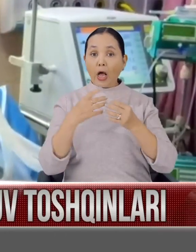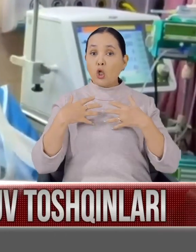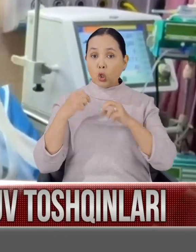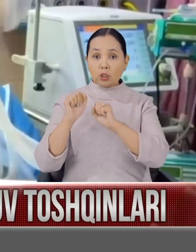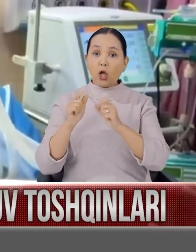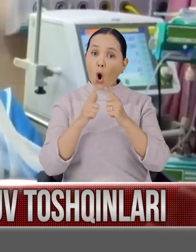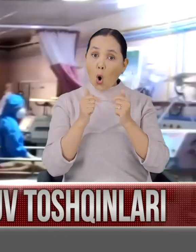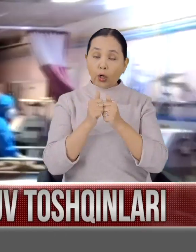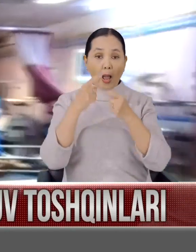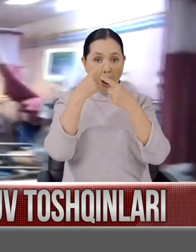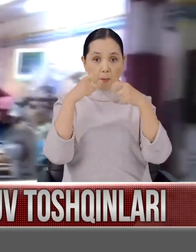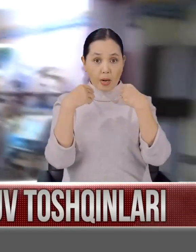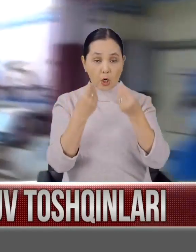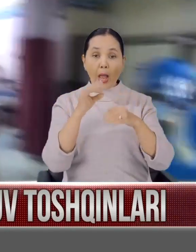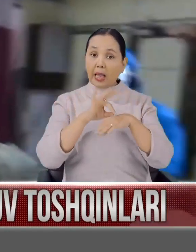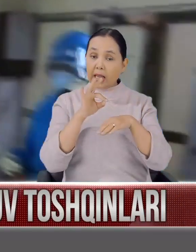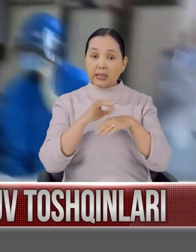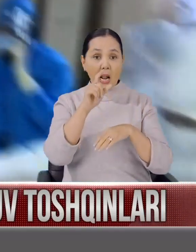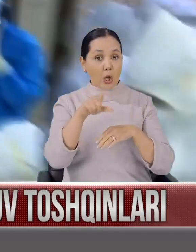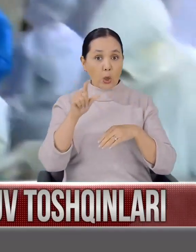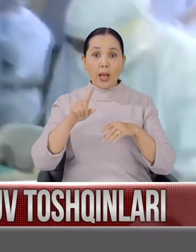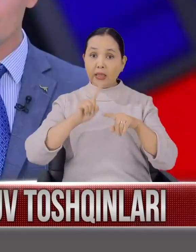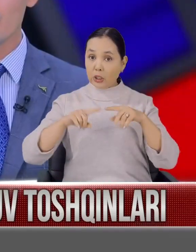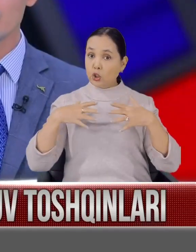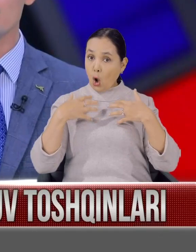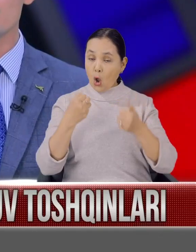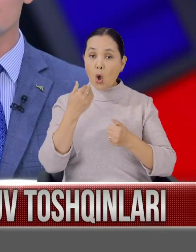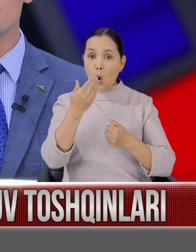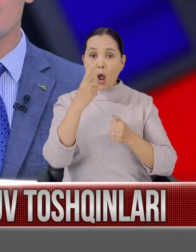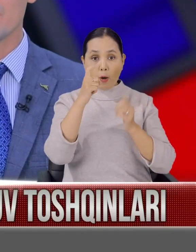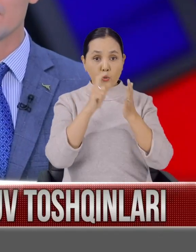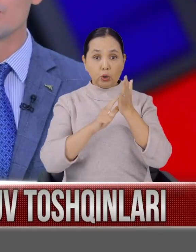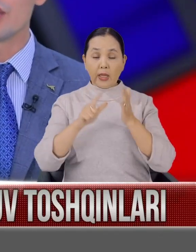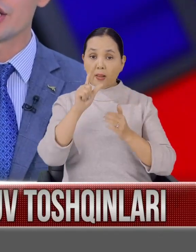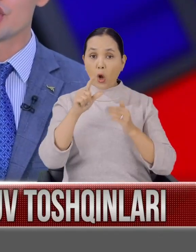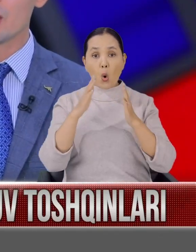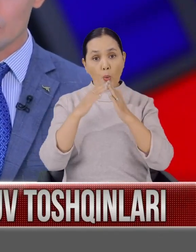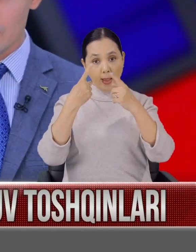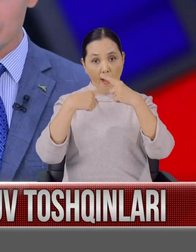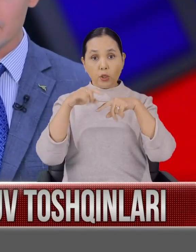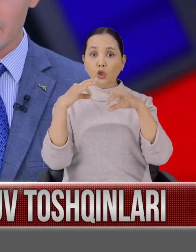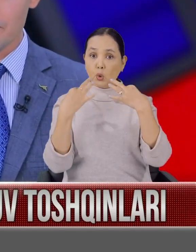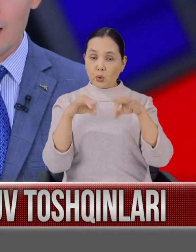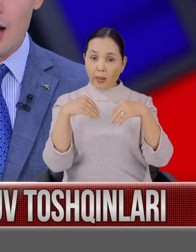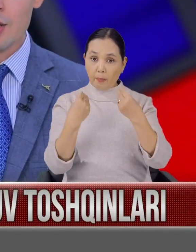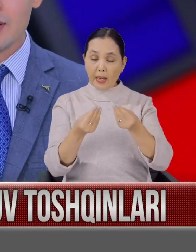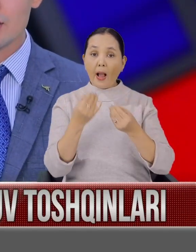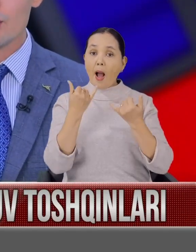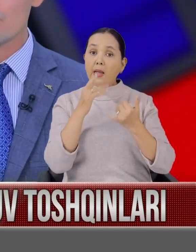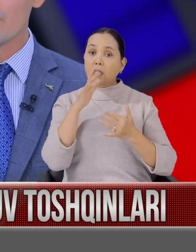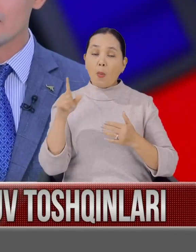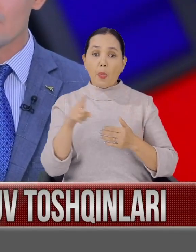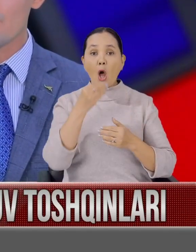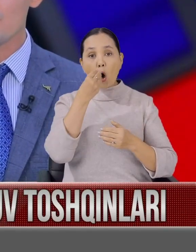sog'liqni saqlash organlari xabar qilishicha, kasallanganlar tez sog'aymoqda. Ularning 170 nafariga uyga qaytishga ruxsat berilgan. Ayni